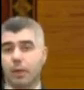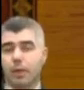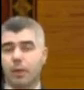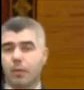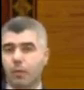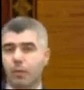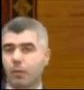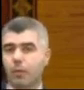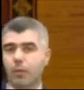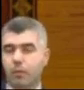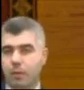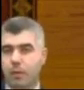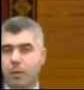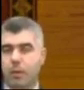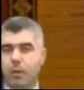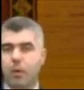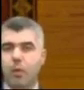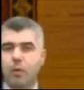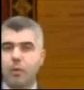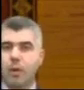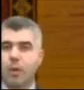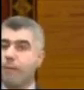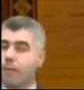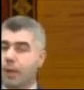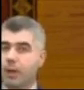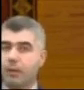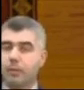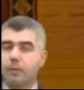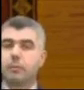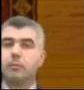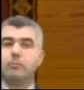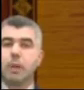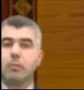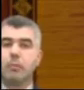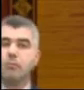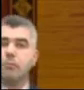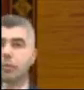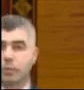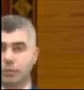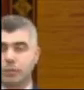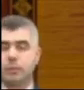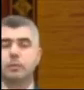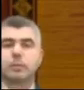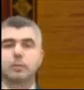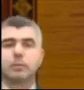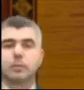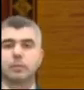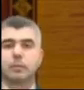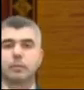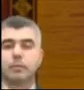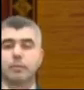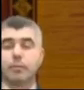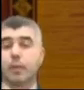أخرى، وعلينا أن نؤكد هنا بأن الثمار لم يتم الوصول إليها